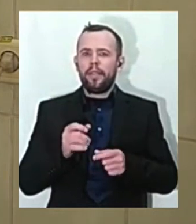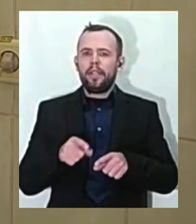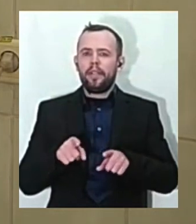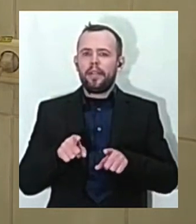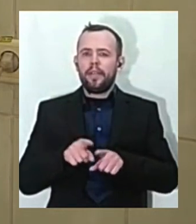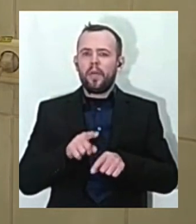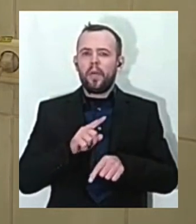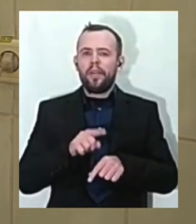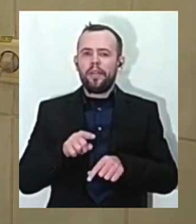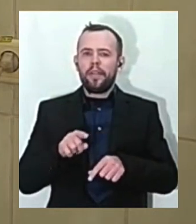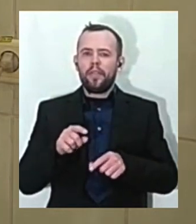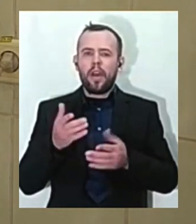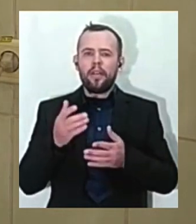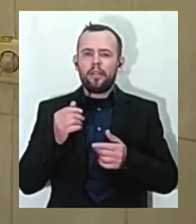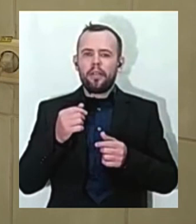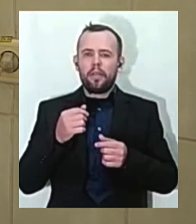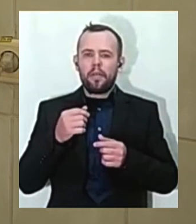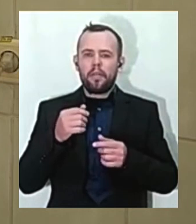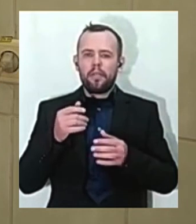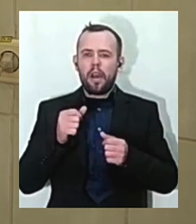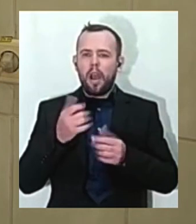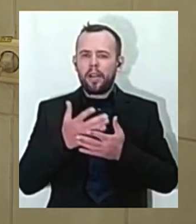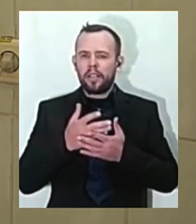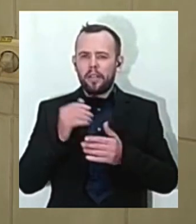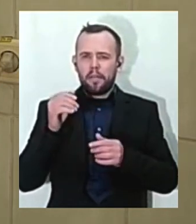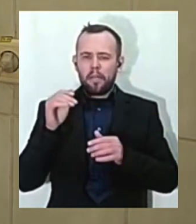бути там плюс 3, плюс 4 десь градуса на вітру.